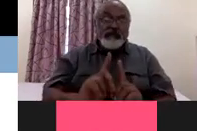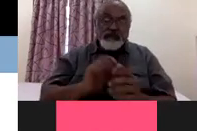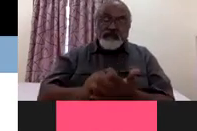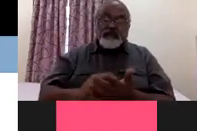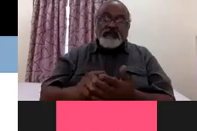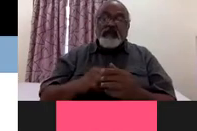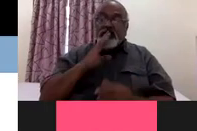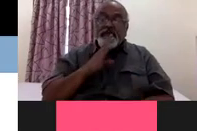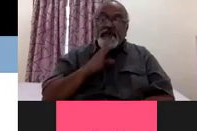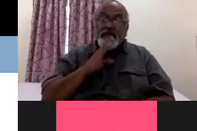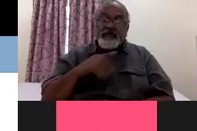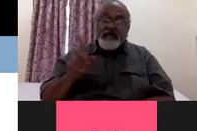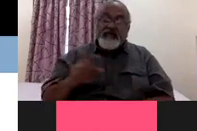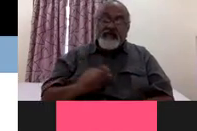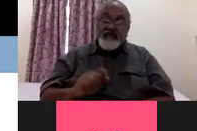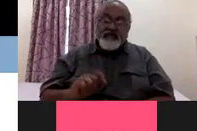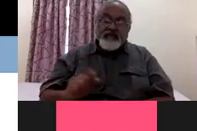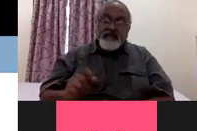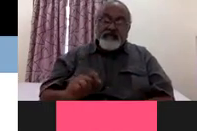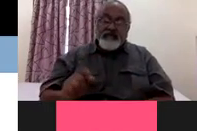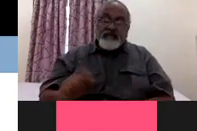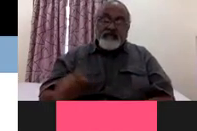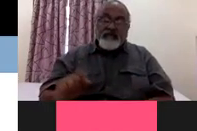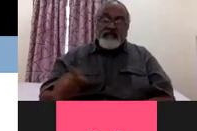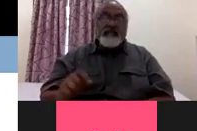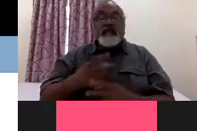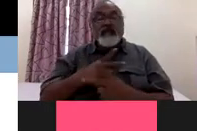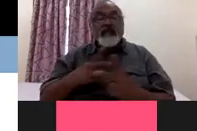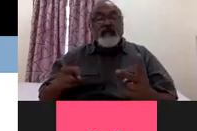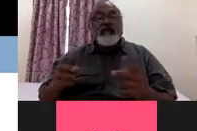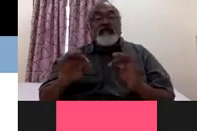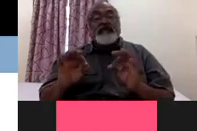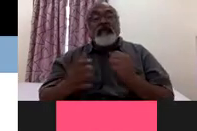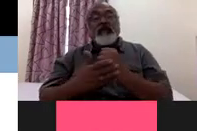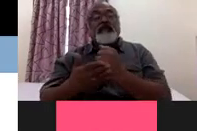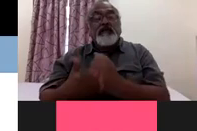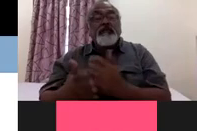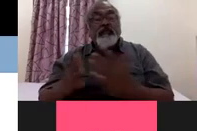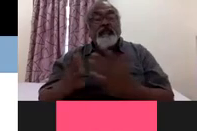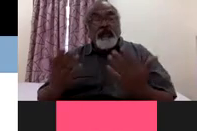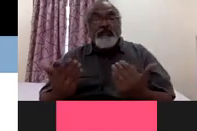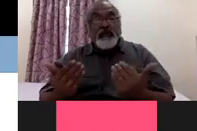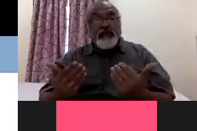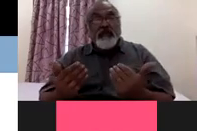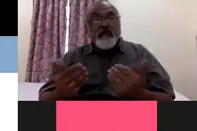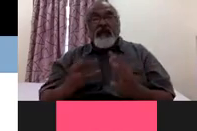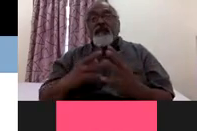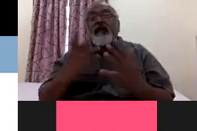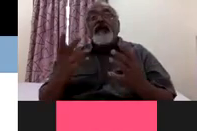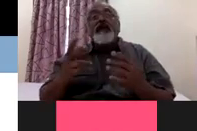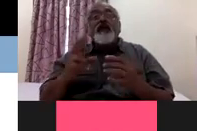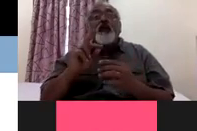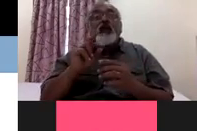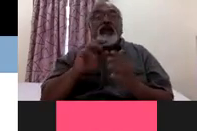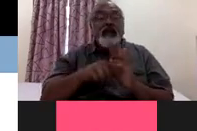टाइम ज्यादा लग रहा है पढ़ने के लिए, थोड़ा एडिशनल टाइम. सो जो स्कूल में तो आप लोग, मेनी ऑफ यू वुड नो 20 मिनट्स फॉर एवरी आवर,